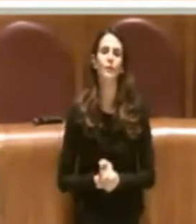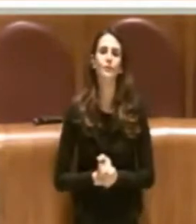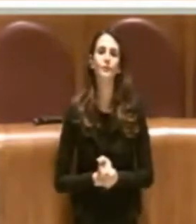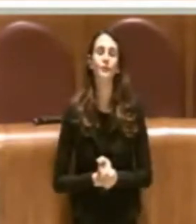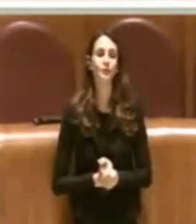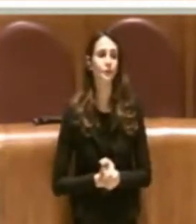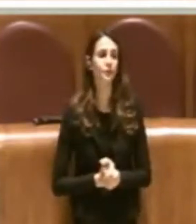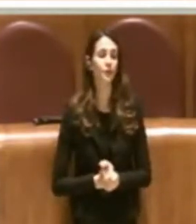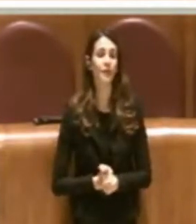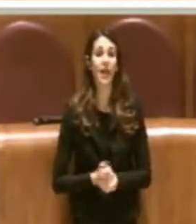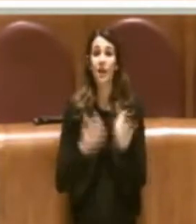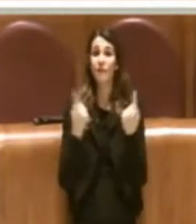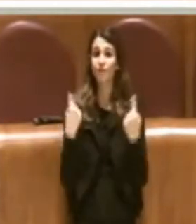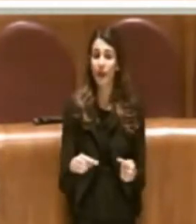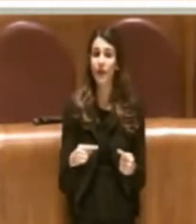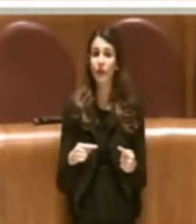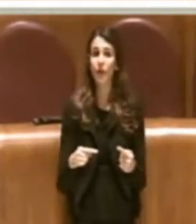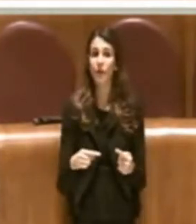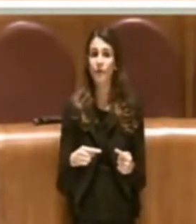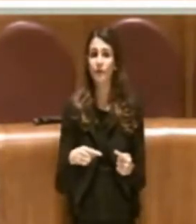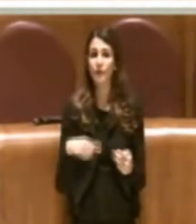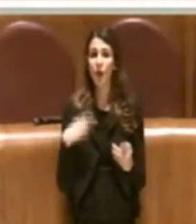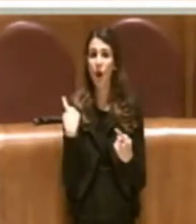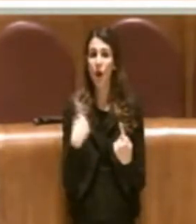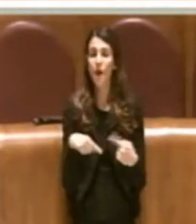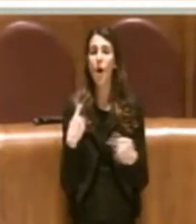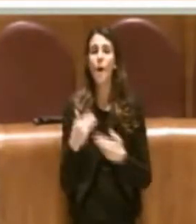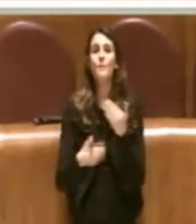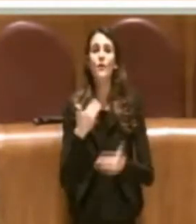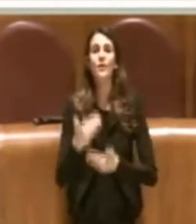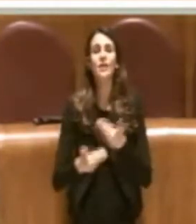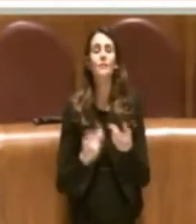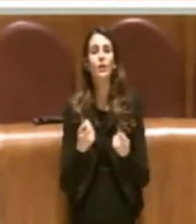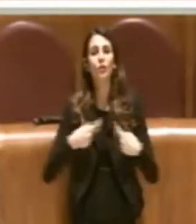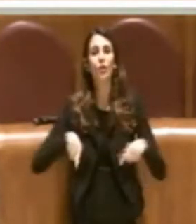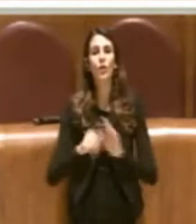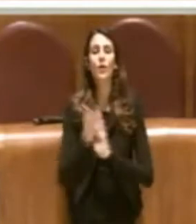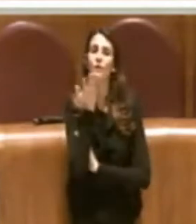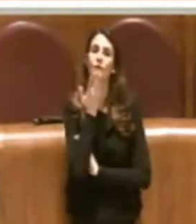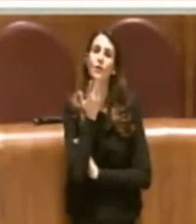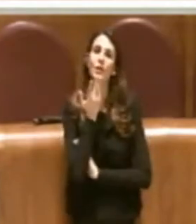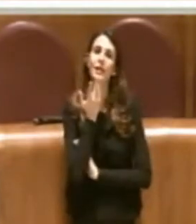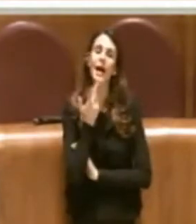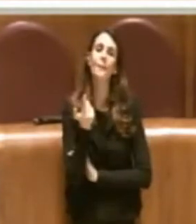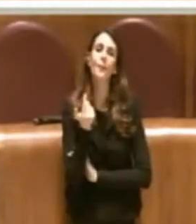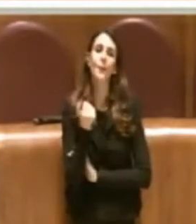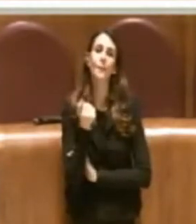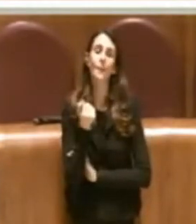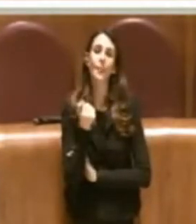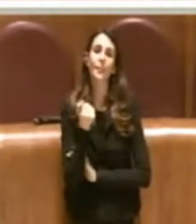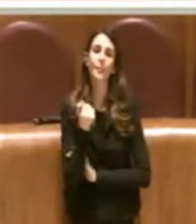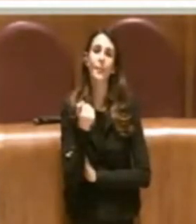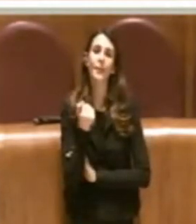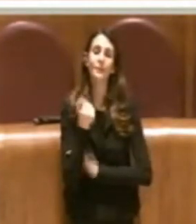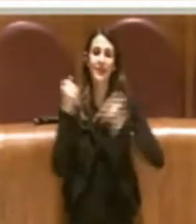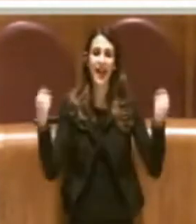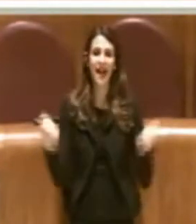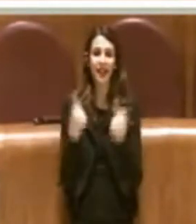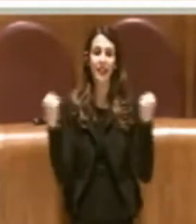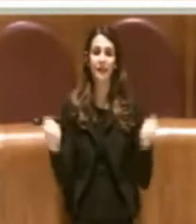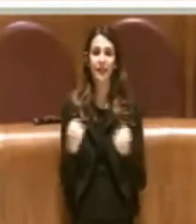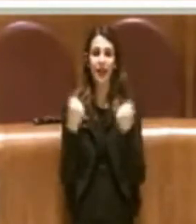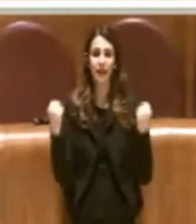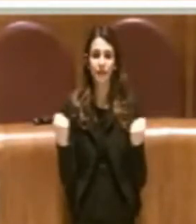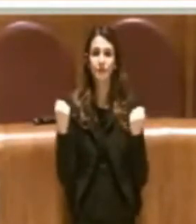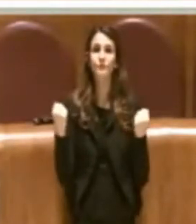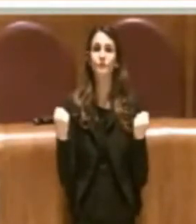Con questo provvedimento appunto intendiamo far sì che le attività che